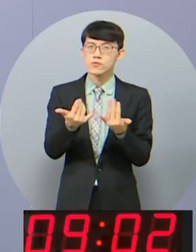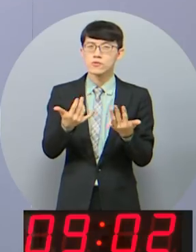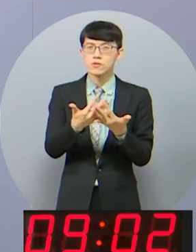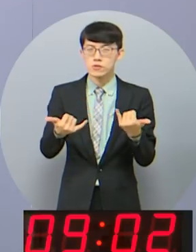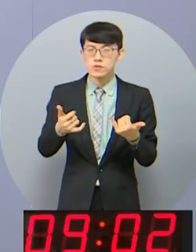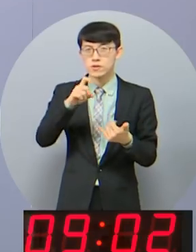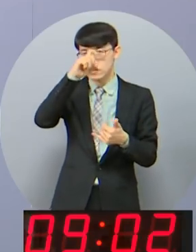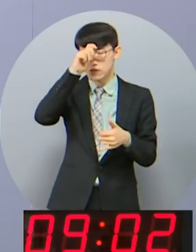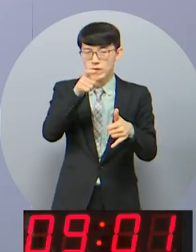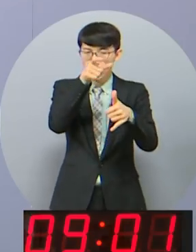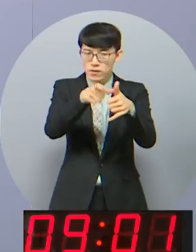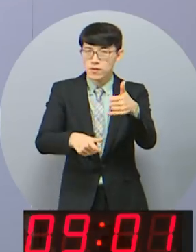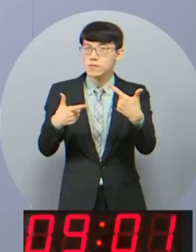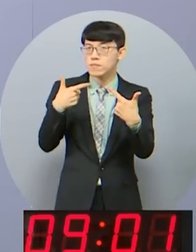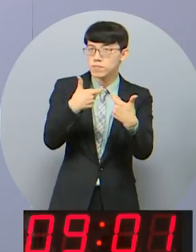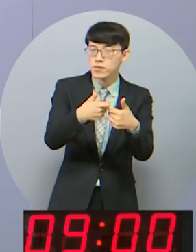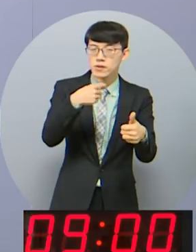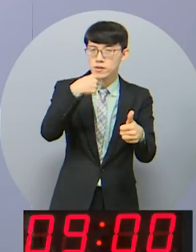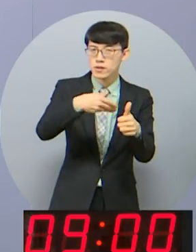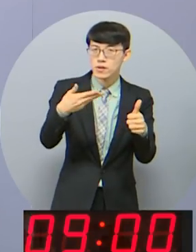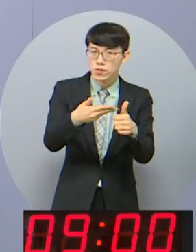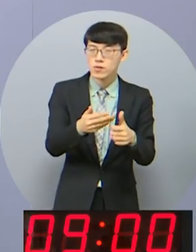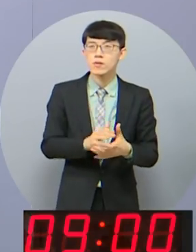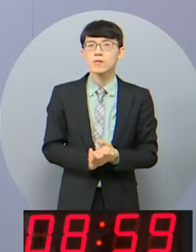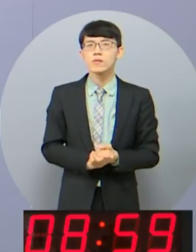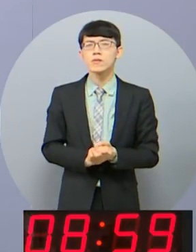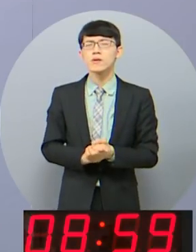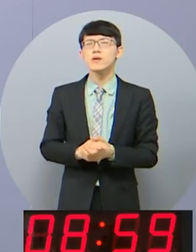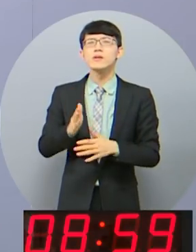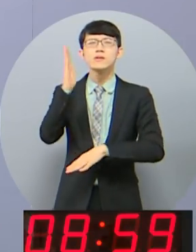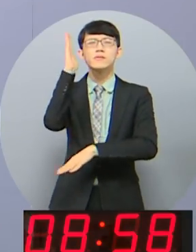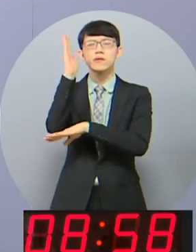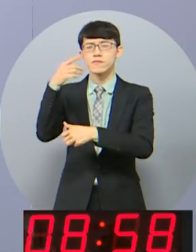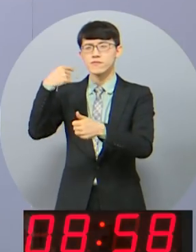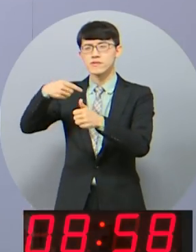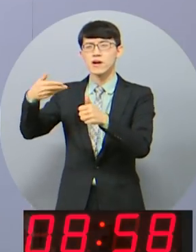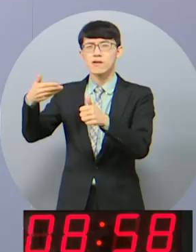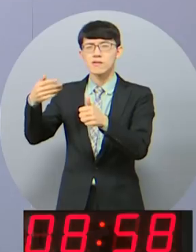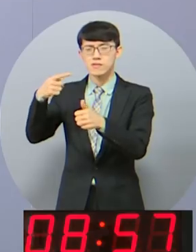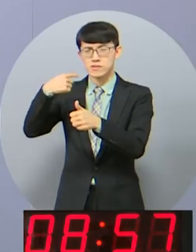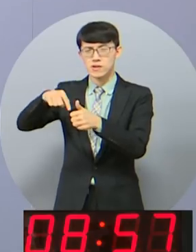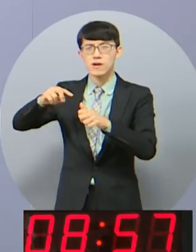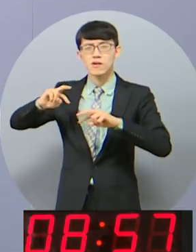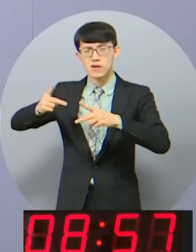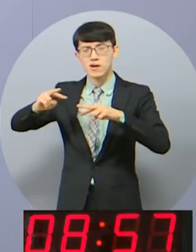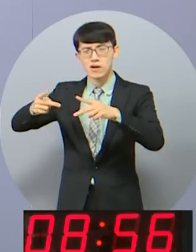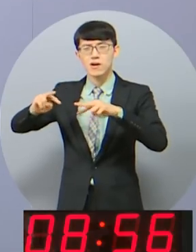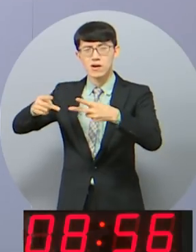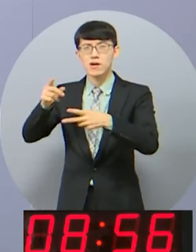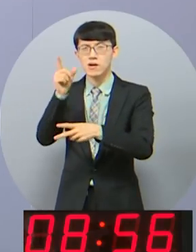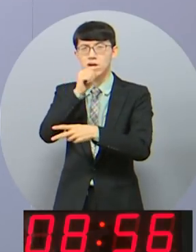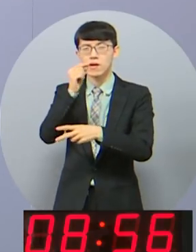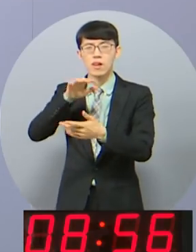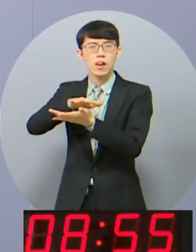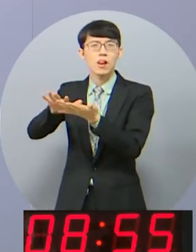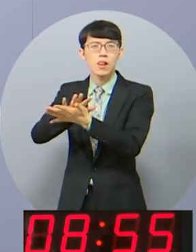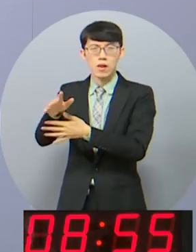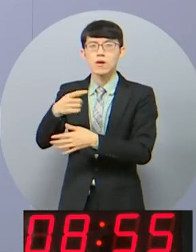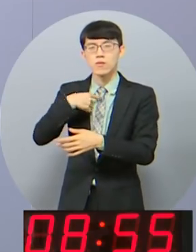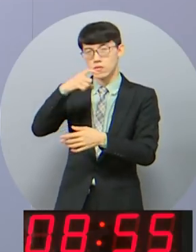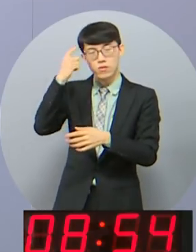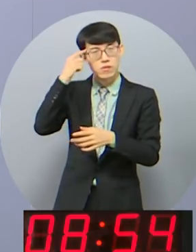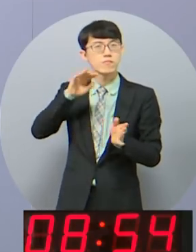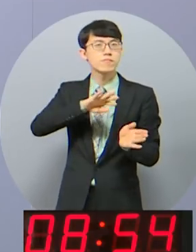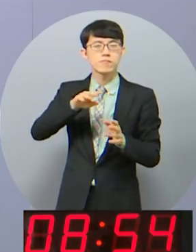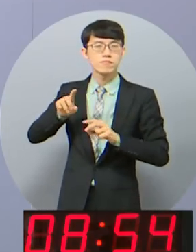性教育环境，终结教改乱象是我的目标。第一，争取加强英